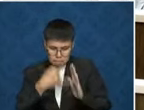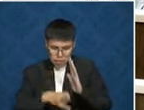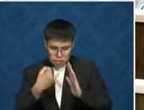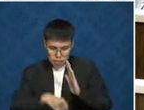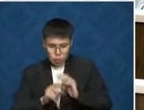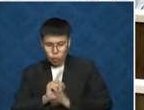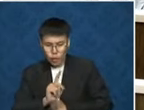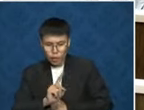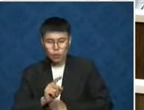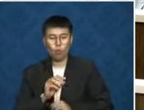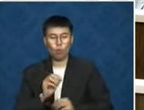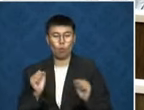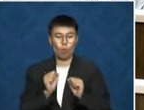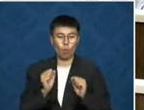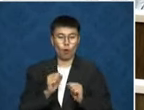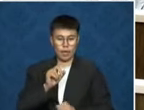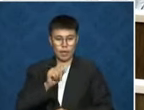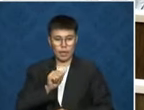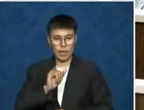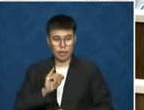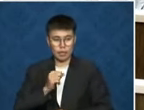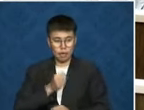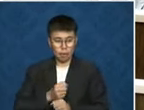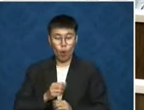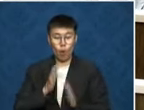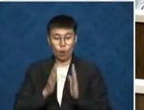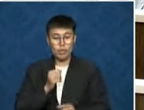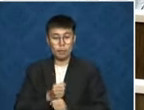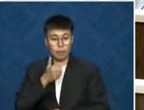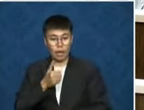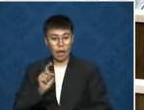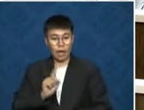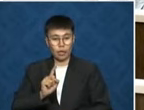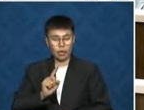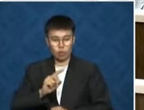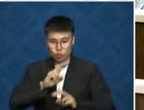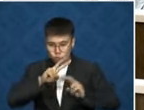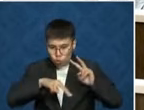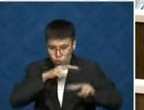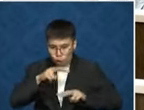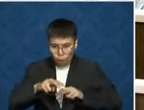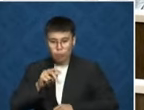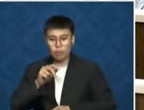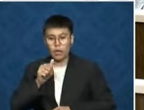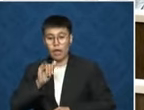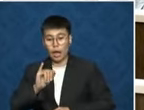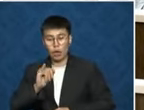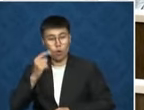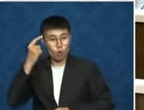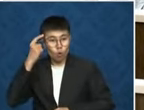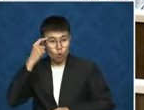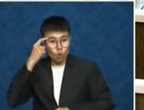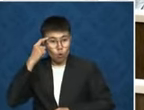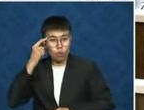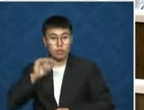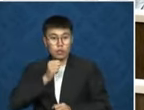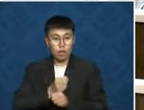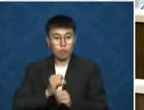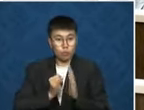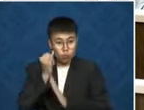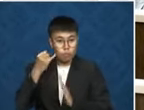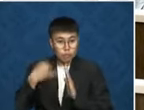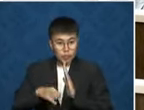จะมาแย่งงานคนนะครับแต่สิ่งที่คนทำได้เหนือกว่า AI แน่นอนก็คือการตรวจสอบ AI แล้วก็การเรียนรู้ว่า AI นั้นถูกต้องหรือ